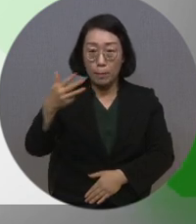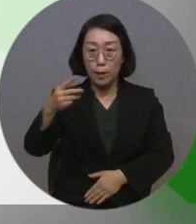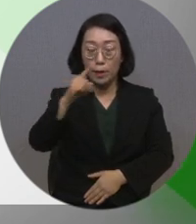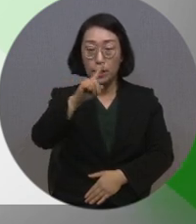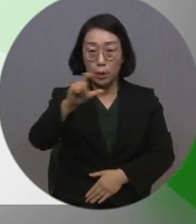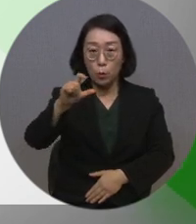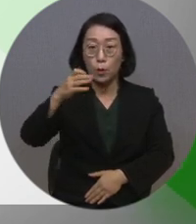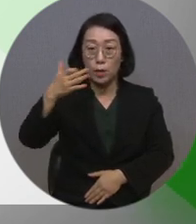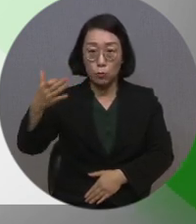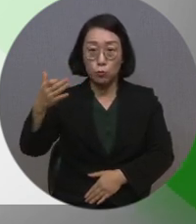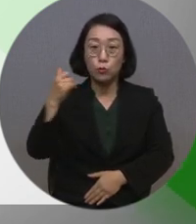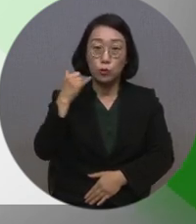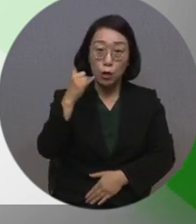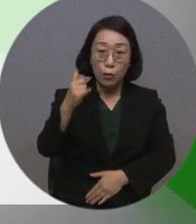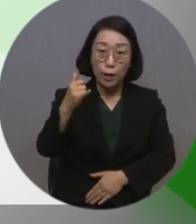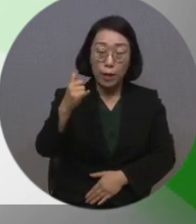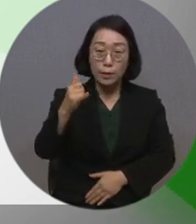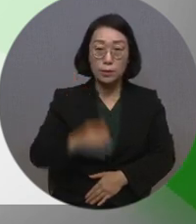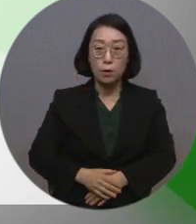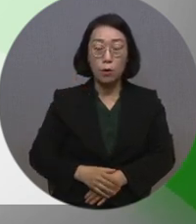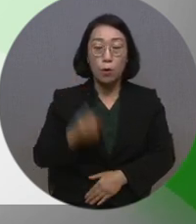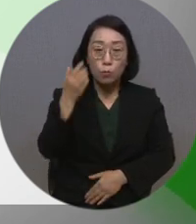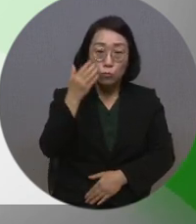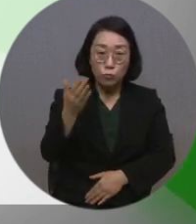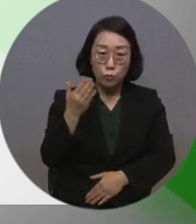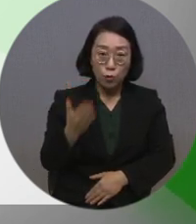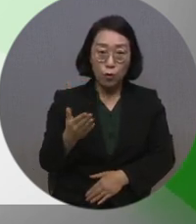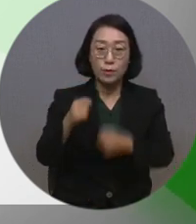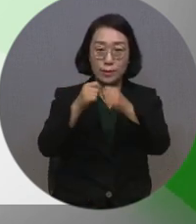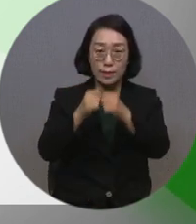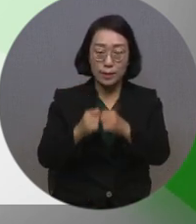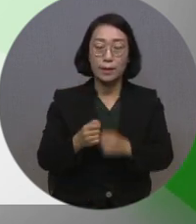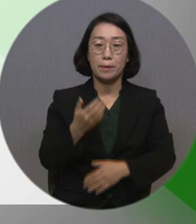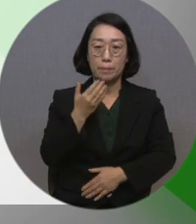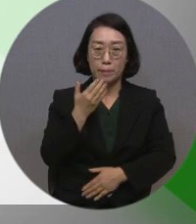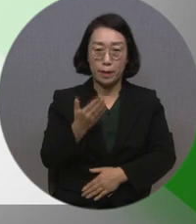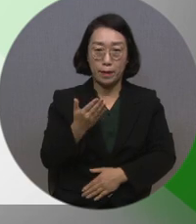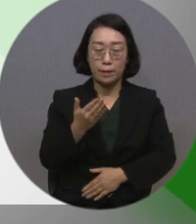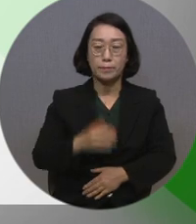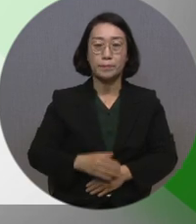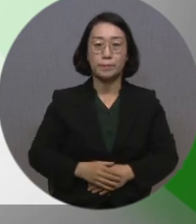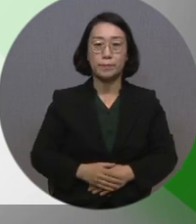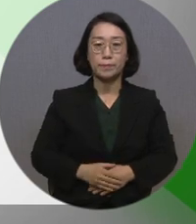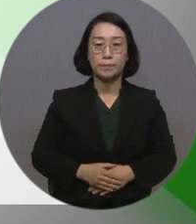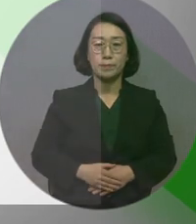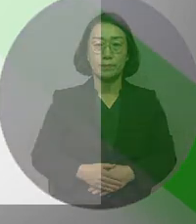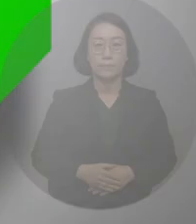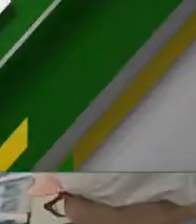1588-1519로 전화해서 각 담당 지사에 문의하시기 바랍니다.